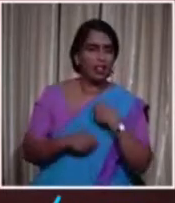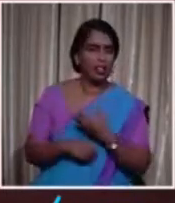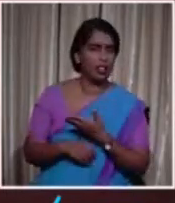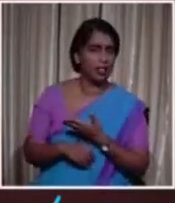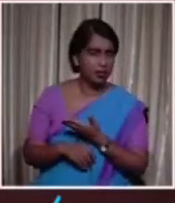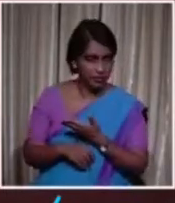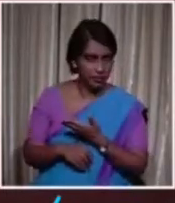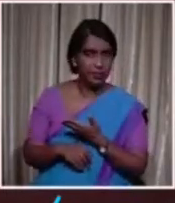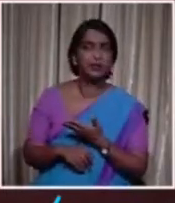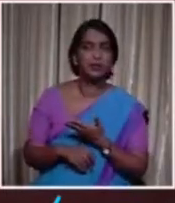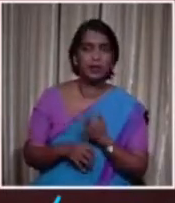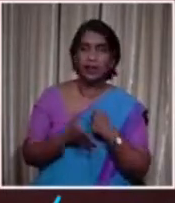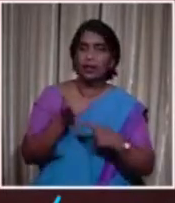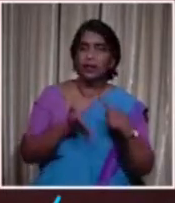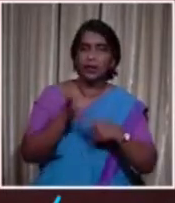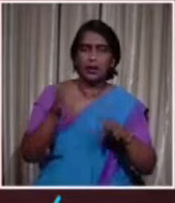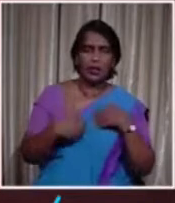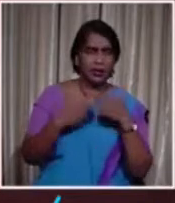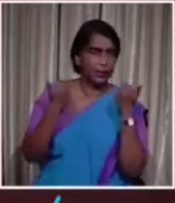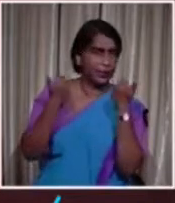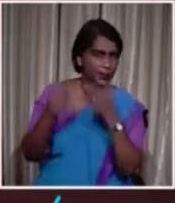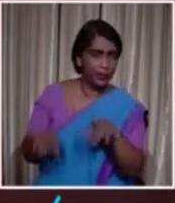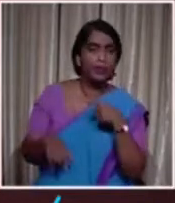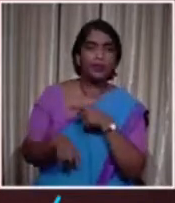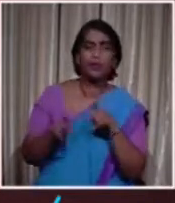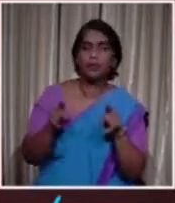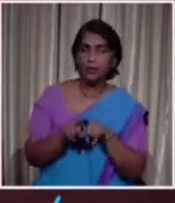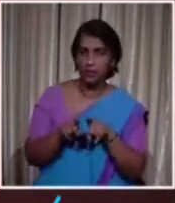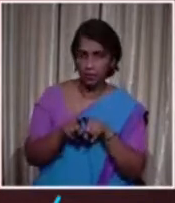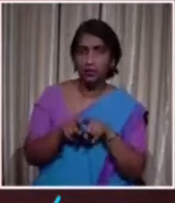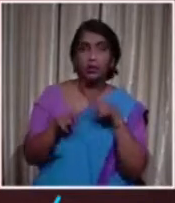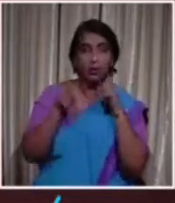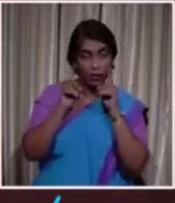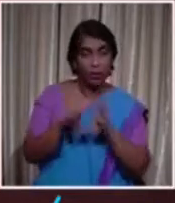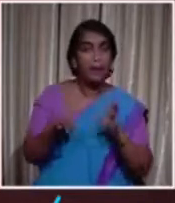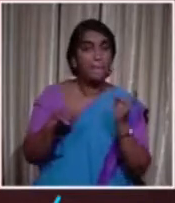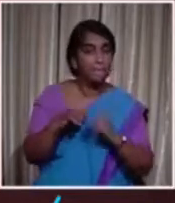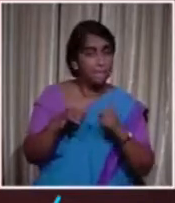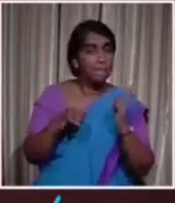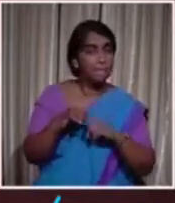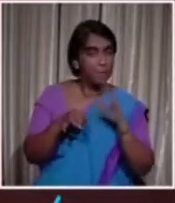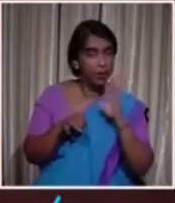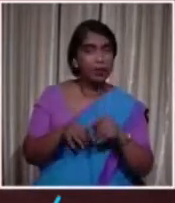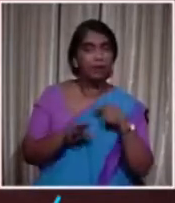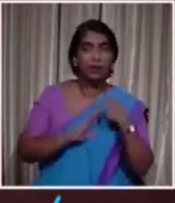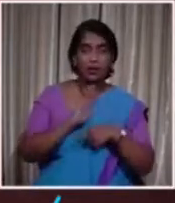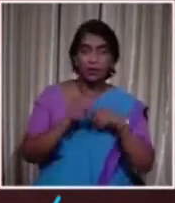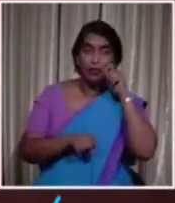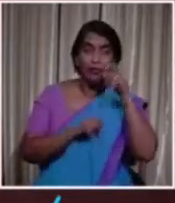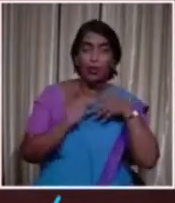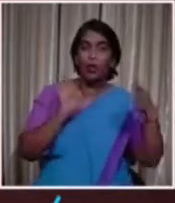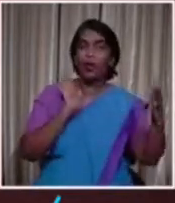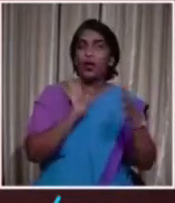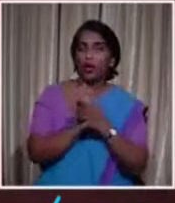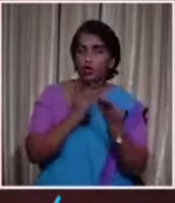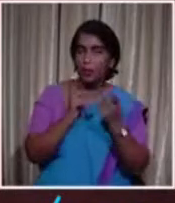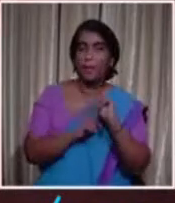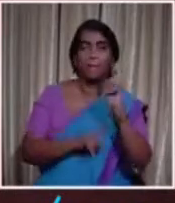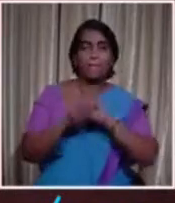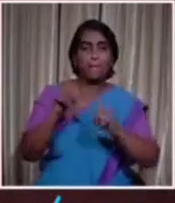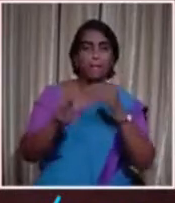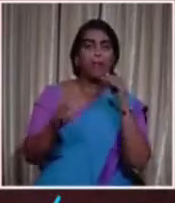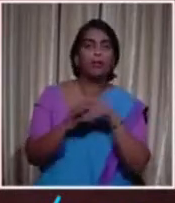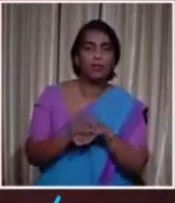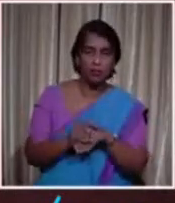වෙන්න දේශපාලනය හිරිකිත වෙන්න හේතුව තමයි මෙච්චර ප්‍රශ්නයක් තියෙද්දී රටේ මිනිසුන්ට එකතු වෙන්න බැරි පාර්ලිමේන්තුවක් තියෙන එක